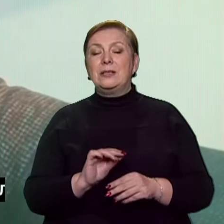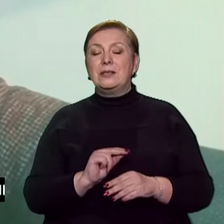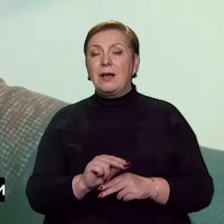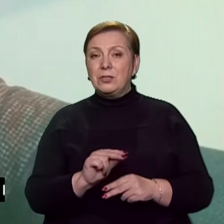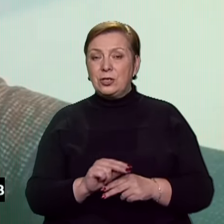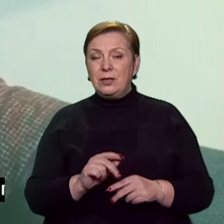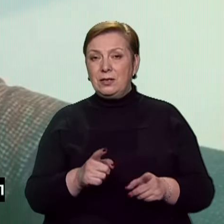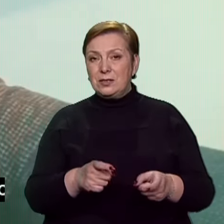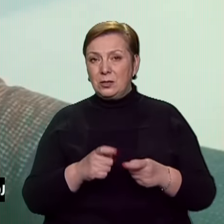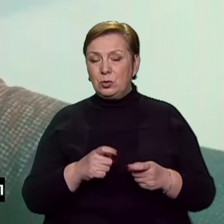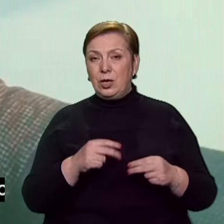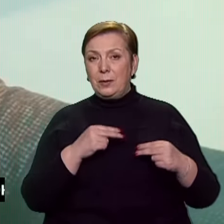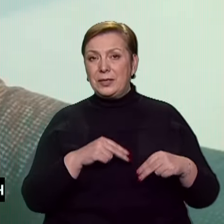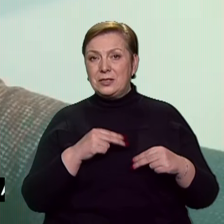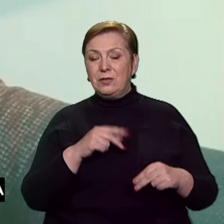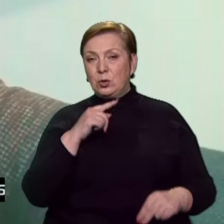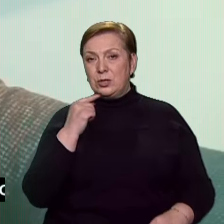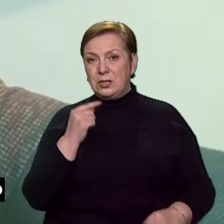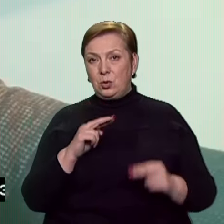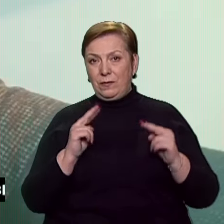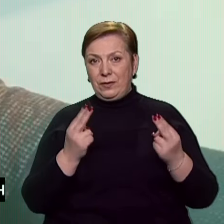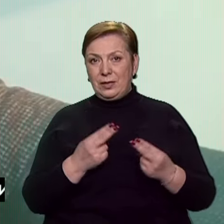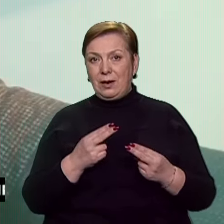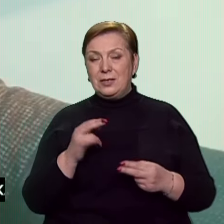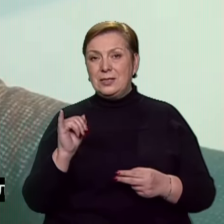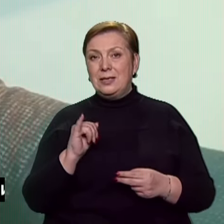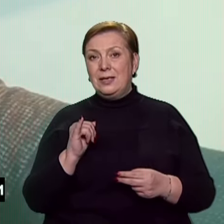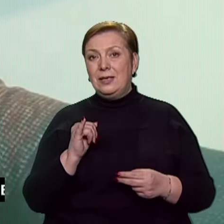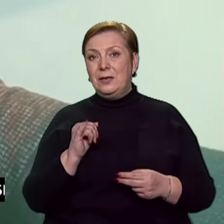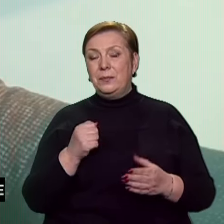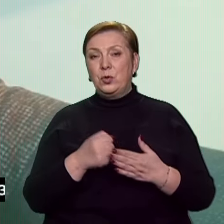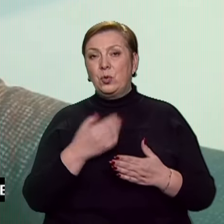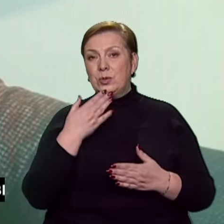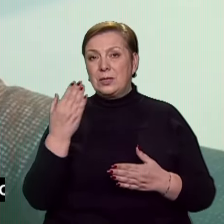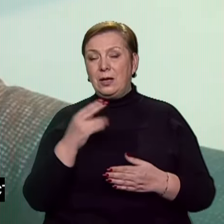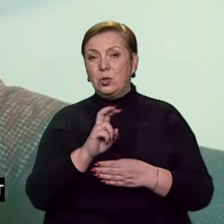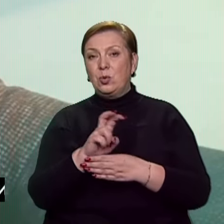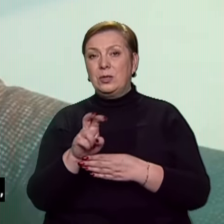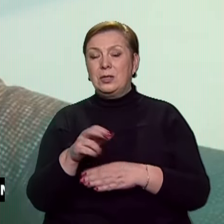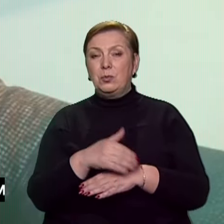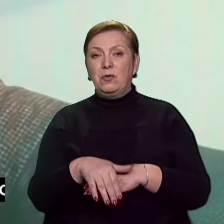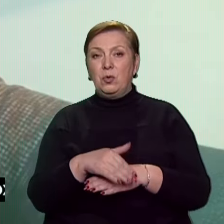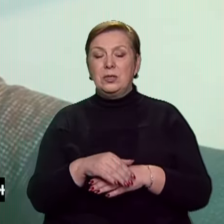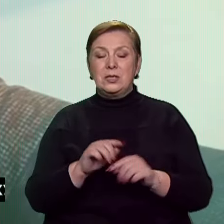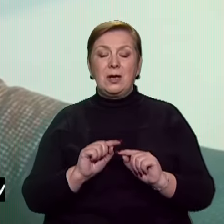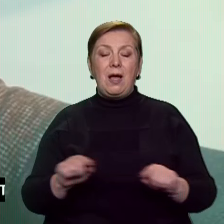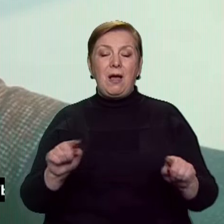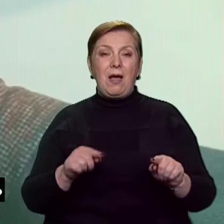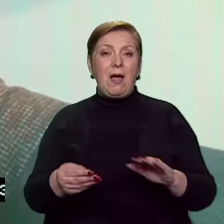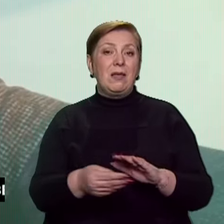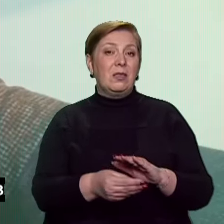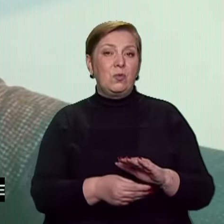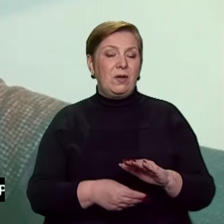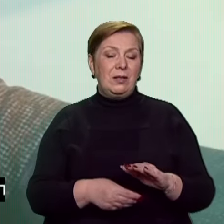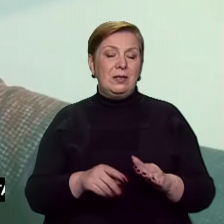залучали працівників з Російської Федерації, до останнього ходили по вулицях та агітували